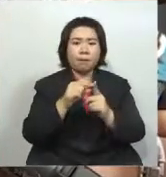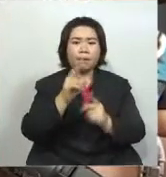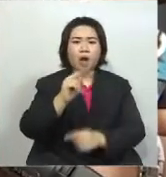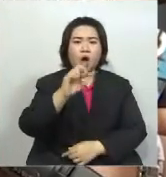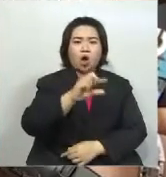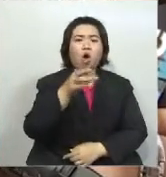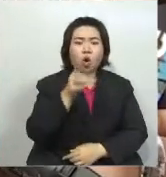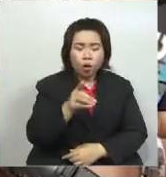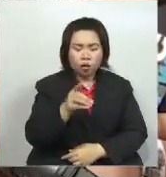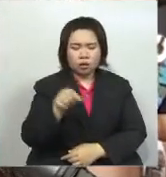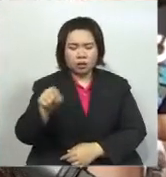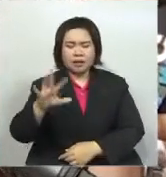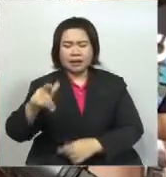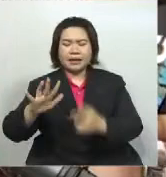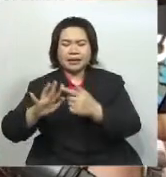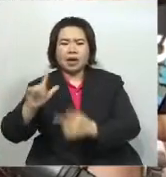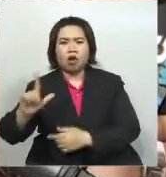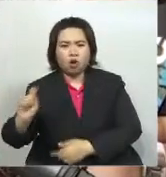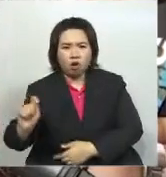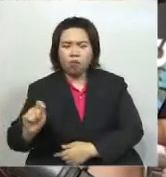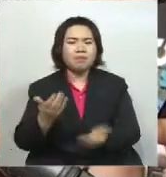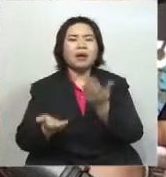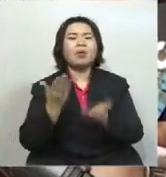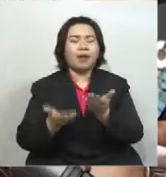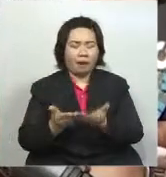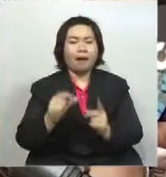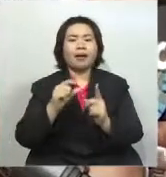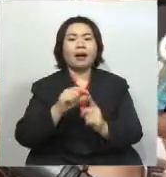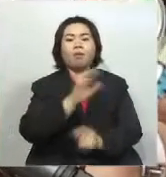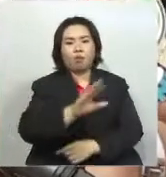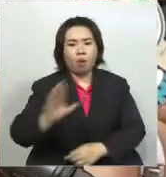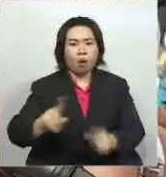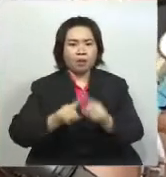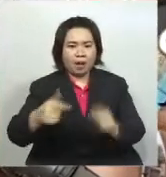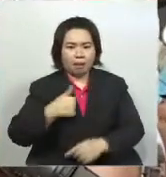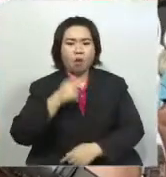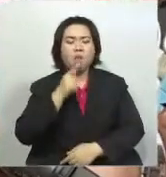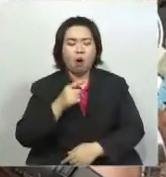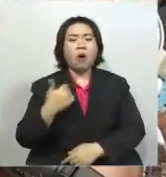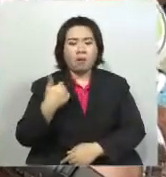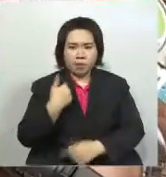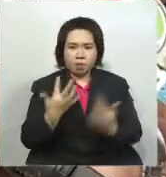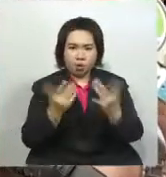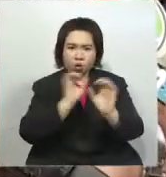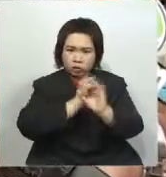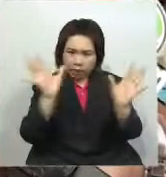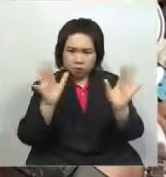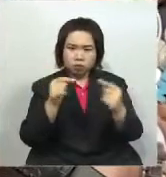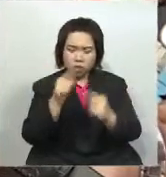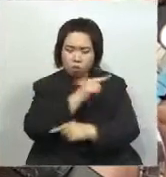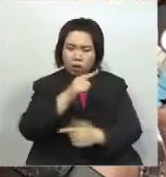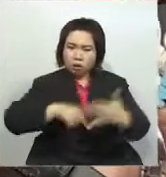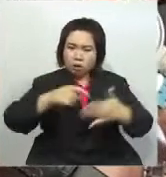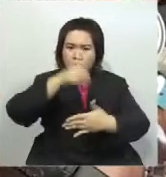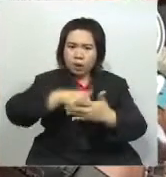ลือกตั้งเมื่อกี้ท่านบอกชะลอก็เอาไงก็แล้วแต่ยังไงก็ต้องให้ผมใช้คำว่าต้องให้มีความชัดเจนในเรื่องวันเลือกตั้งก่